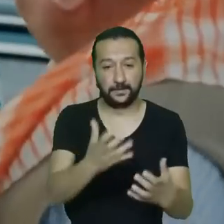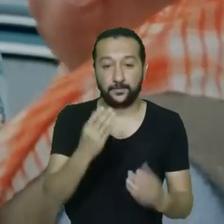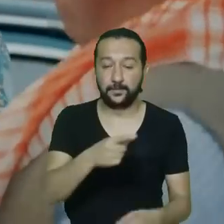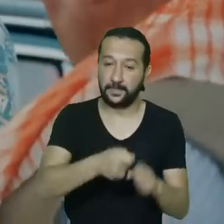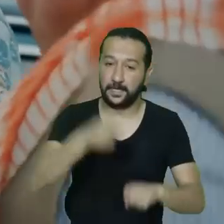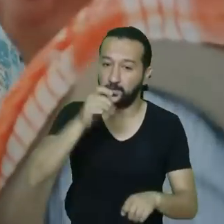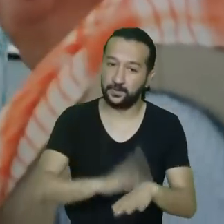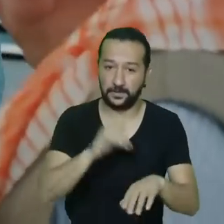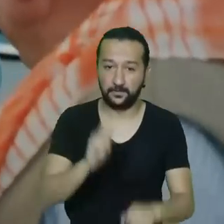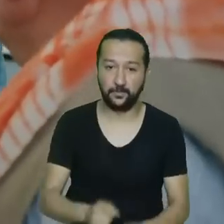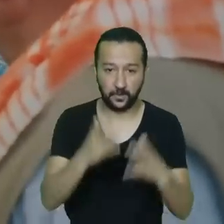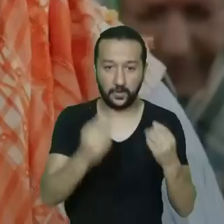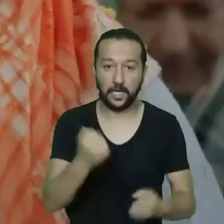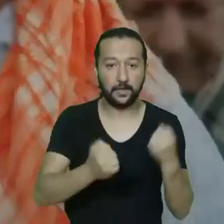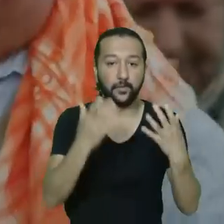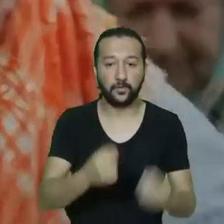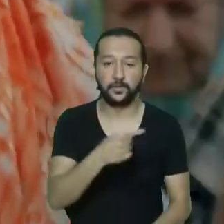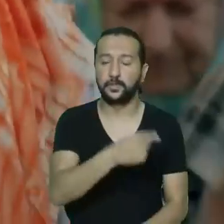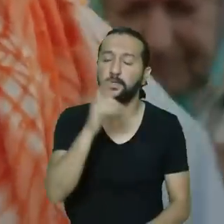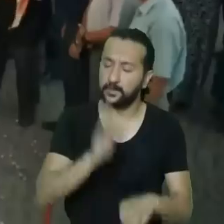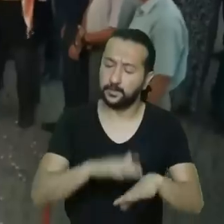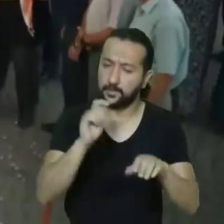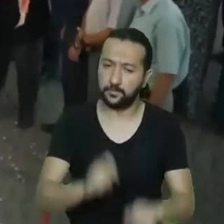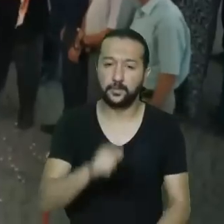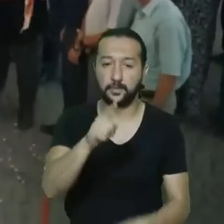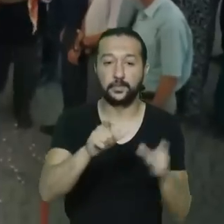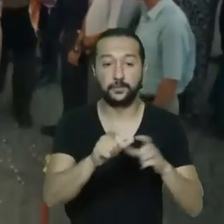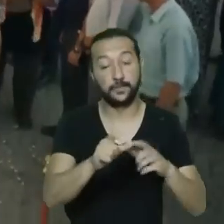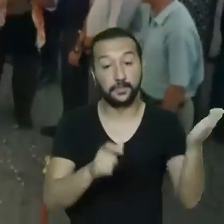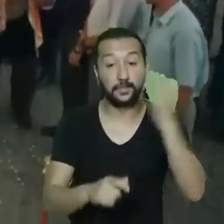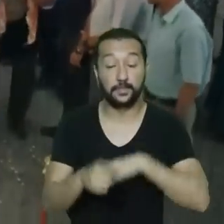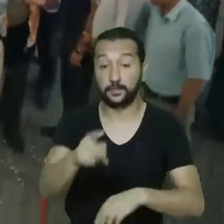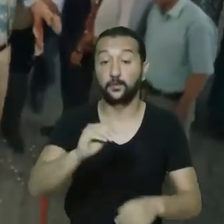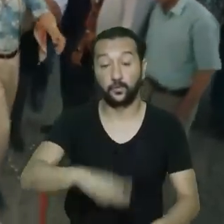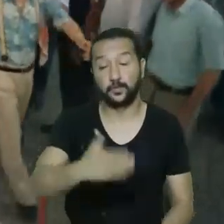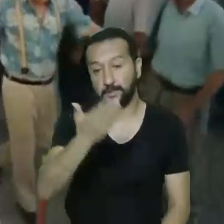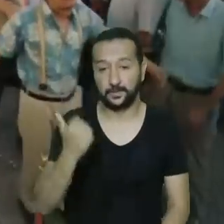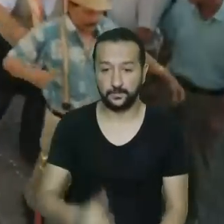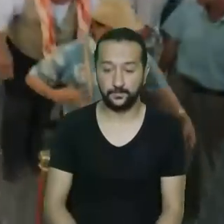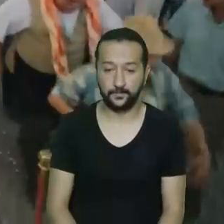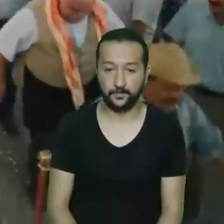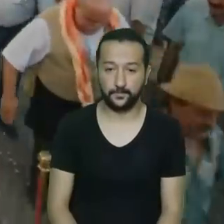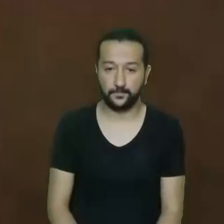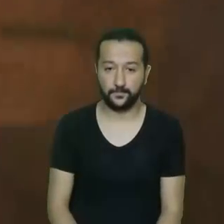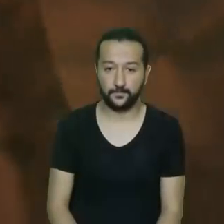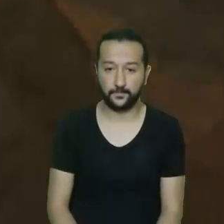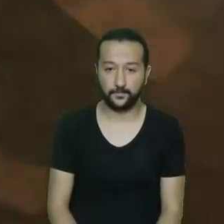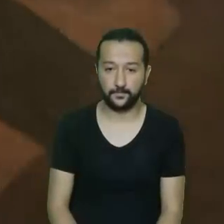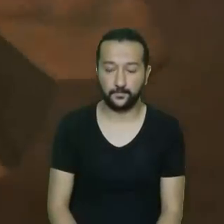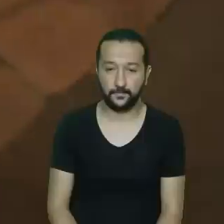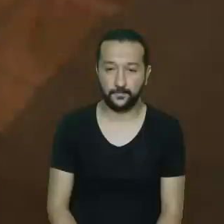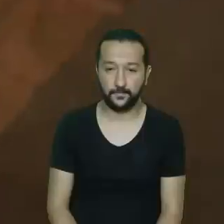Bir de gazoz açayım. Araba ne olacak? Ya hallederiz onu. Araba Sibel, hadi hadi. Muzaffer. Hadi bakayım, hadi.